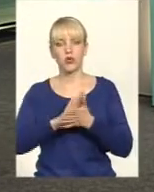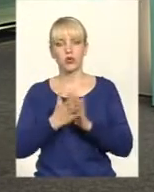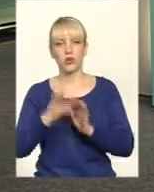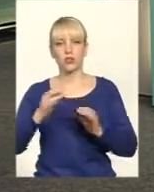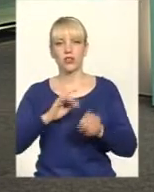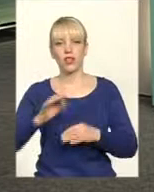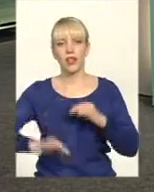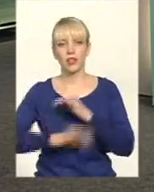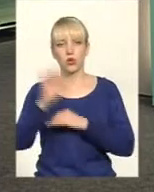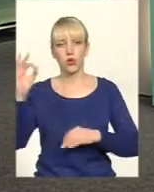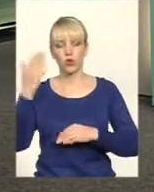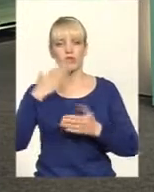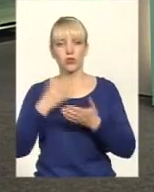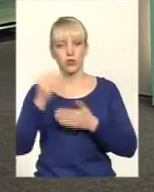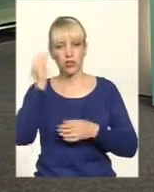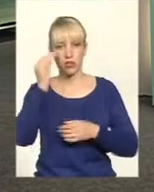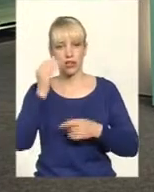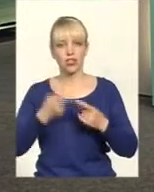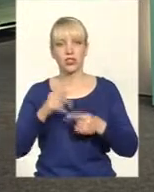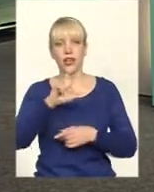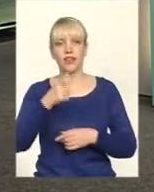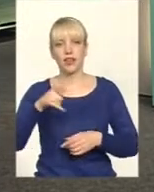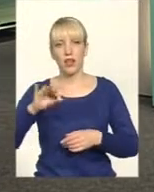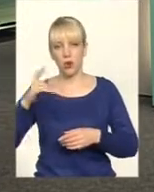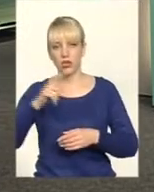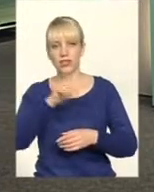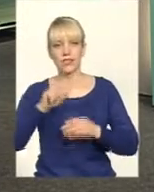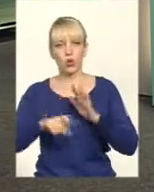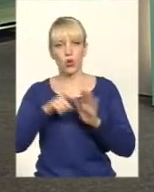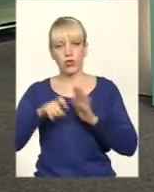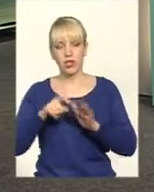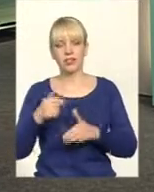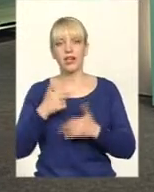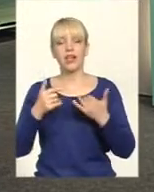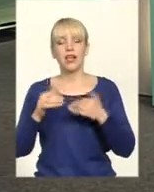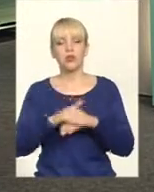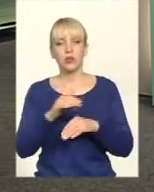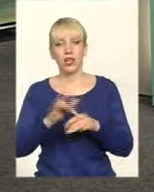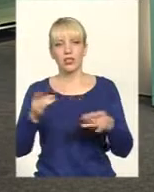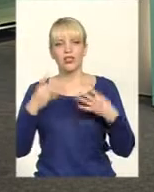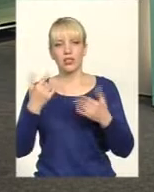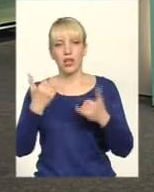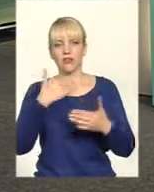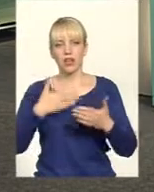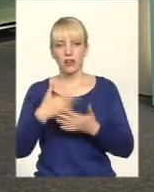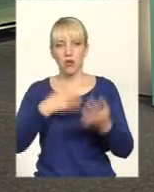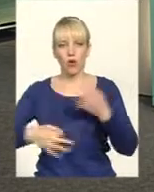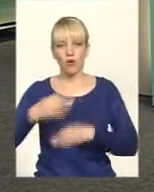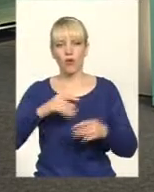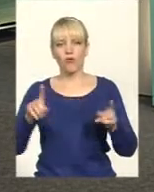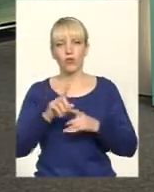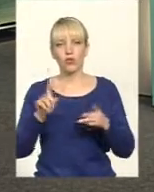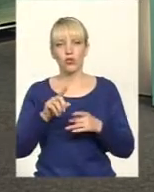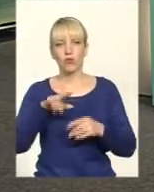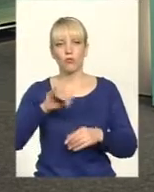на Сході, про своє бачення. Пан Єгор, ви з Донецька, ми знаємо. Скажіть, будь ласка, зараз активно обговорюють те, що путінівський